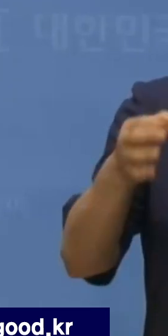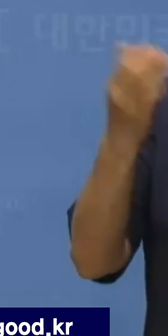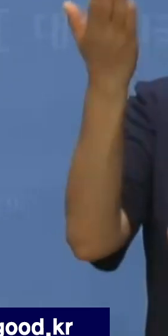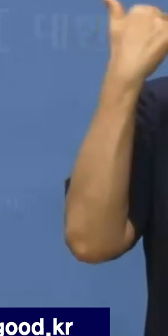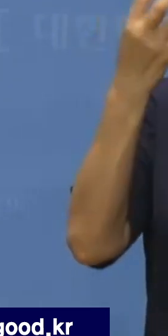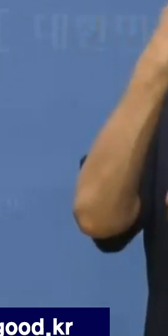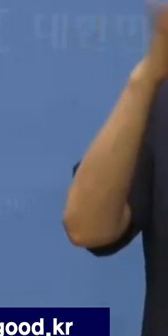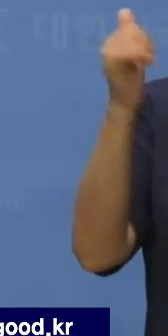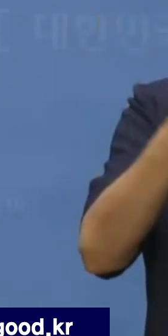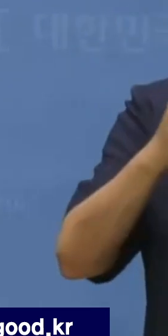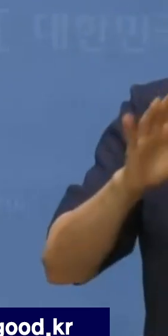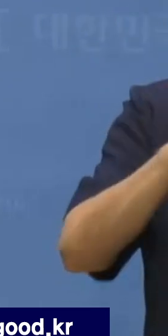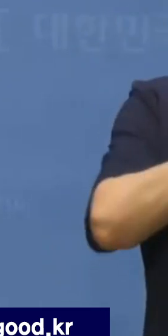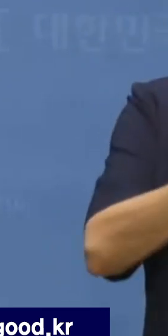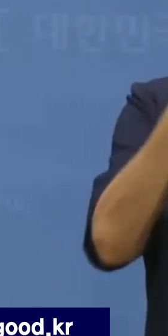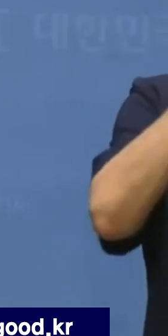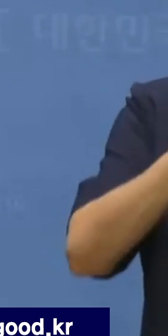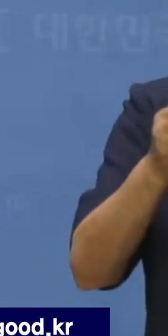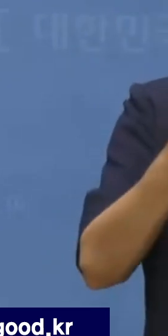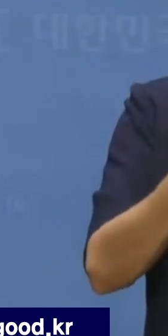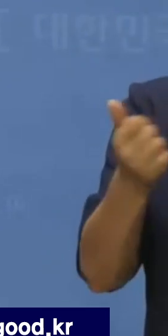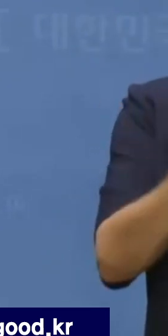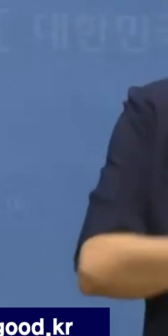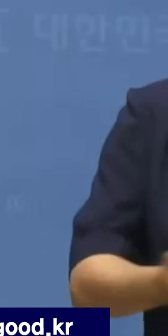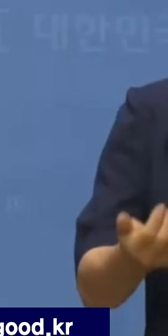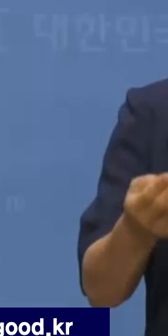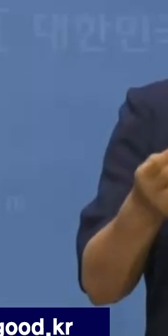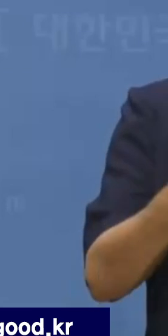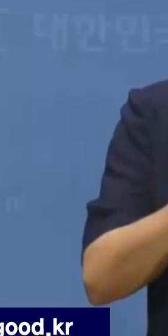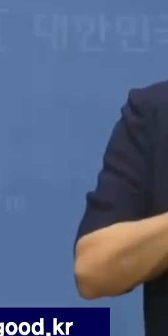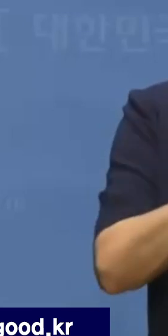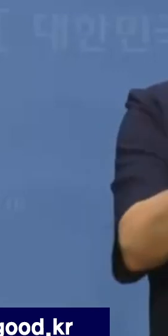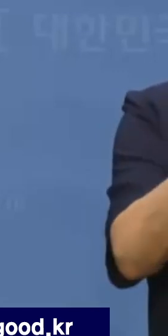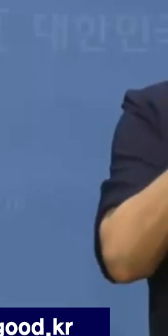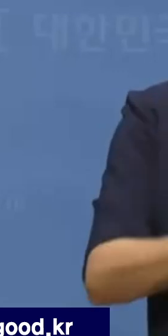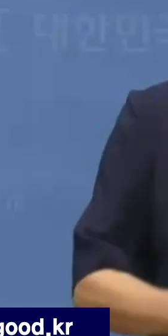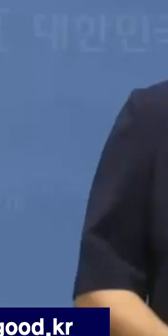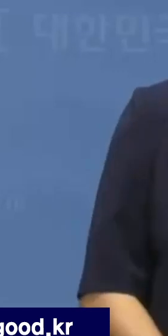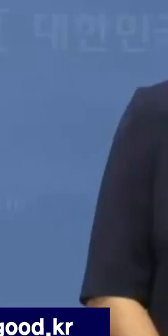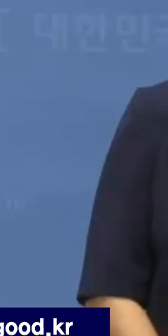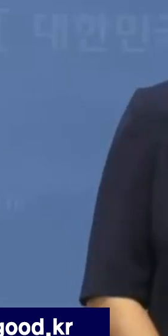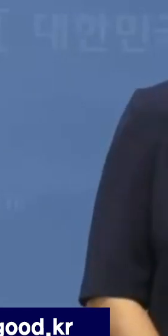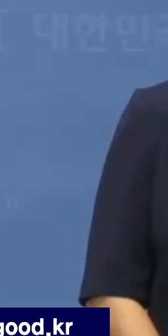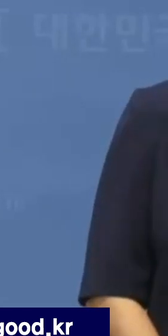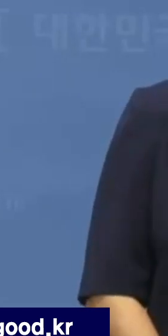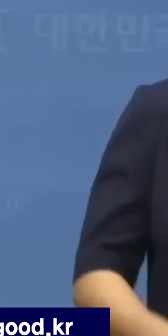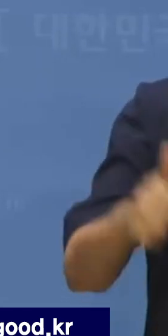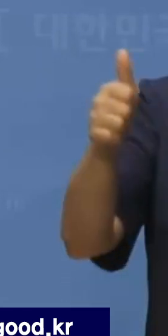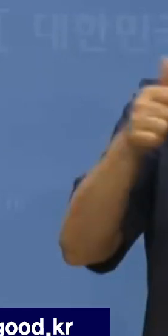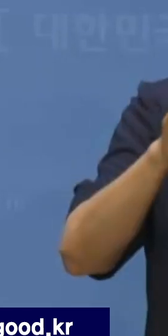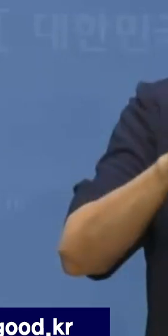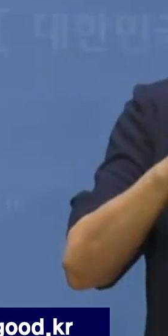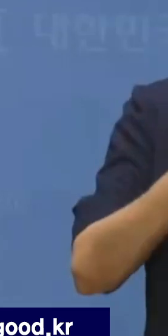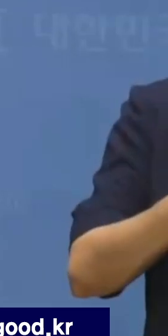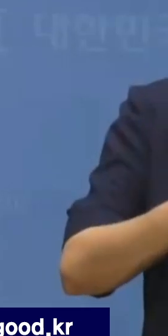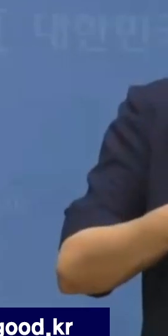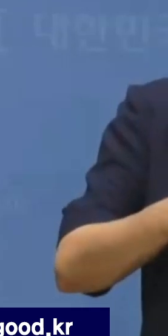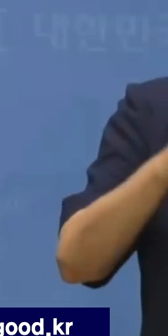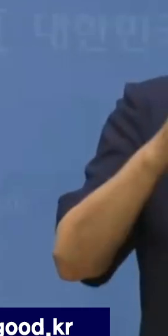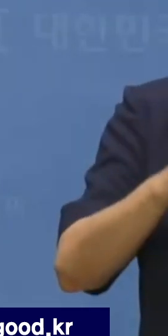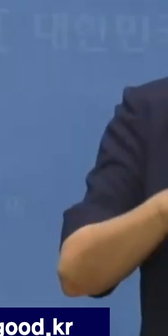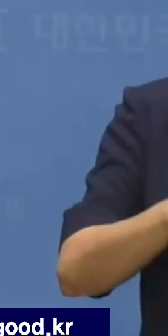검사는 국민권익위원장에 이름도 올라서는 안 될 사람입니다. 김홍일 전 고검장은 선량한